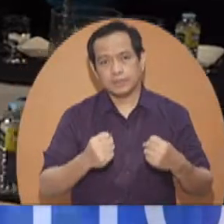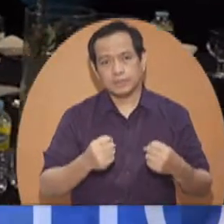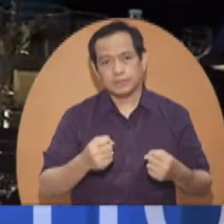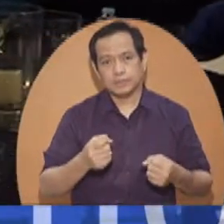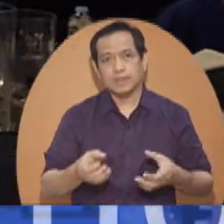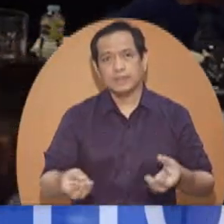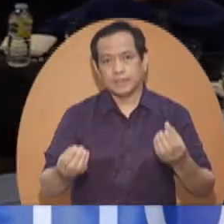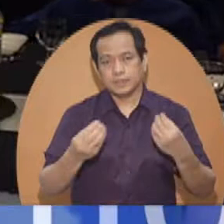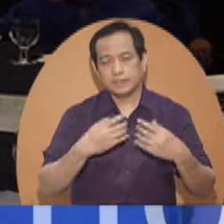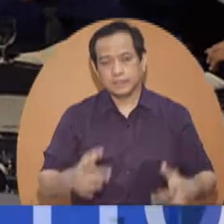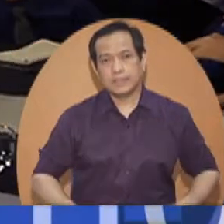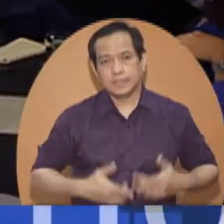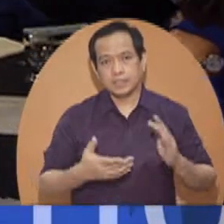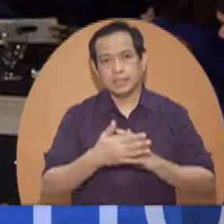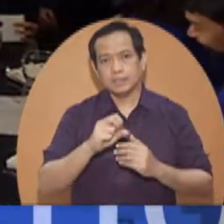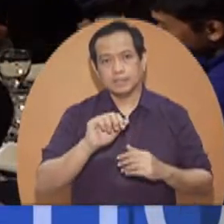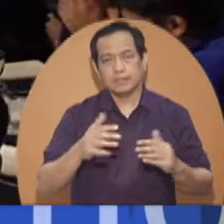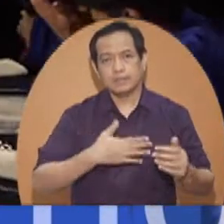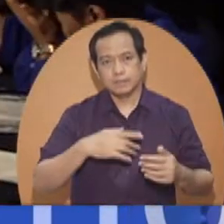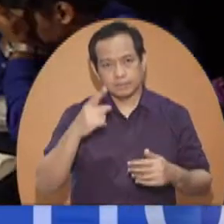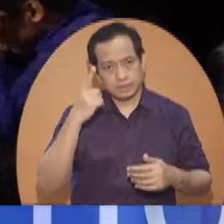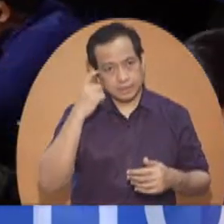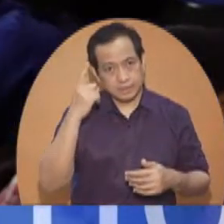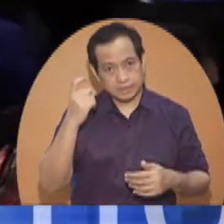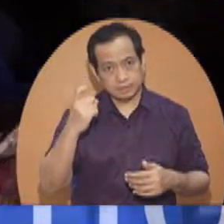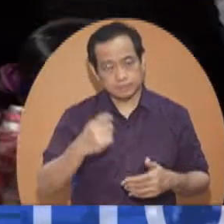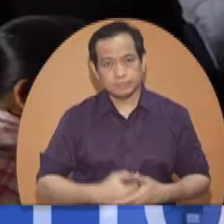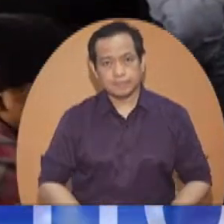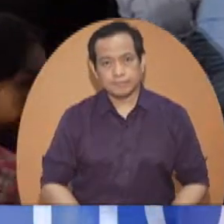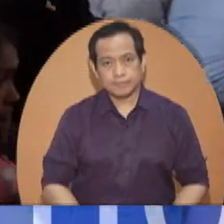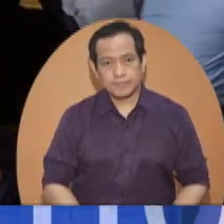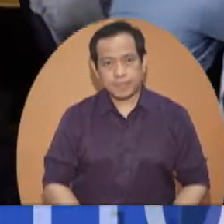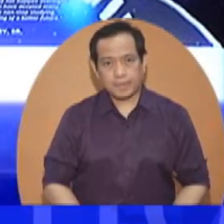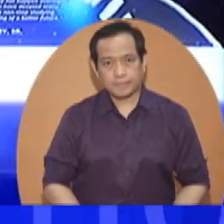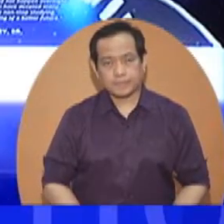survivor. Binigyang buhay po ng SM Foundation yung mga pangarap ko.